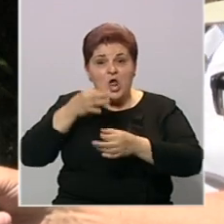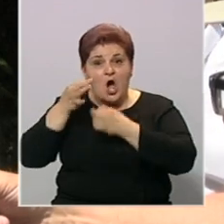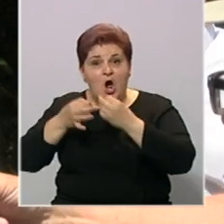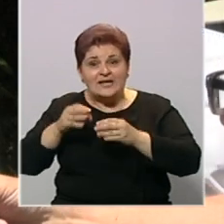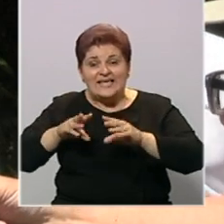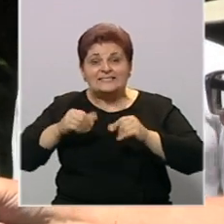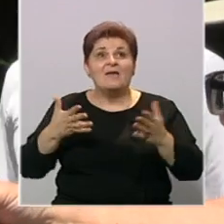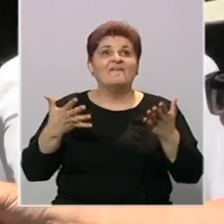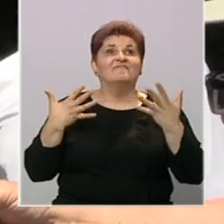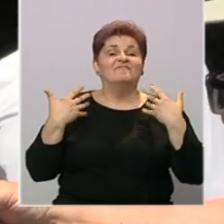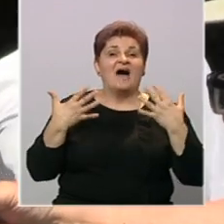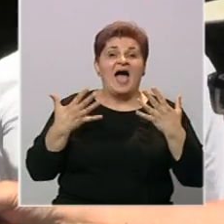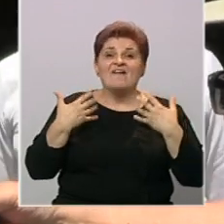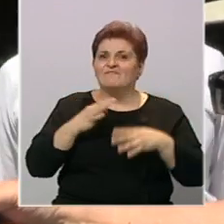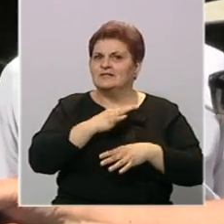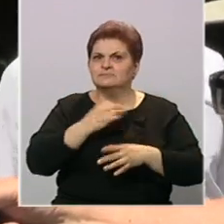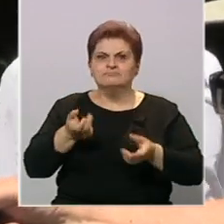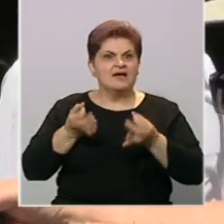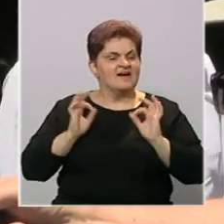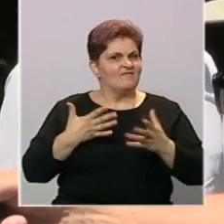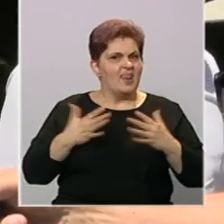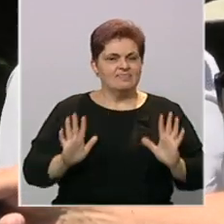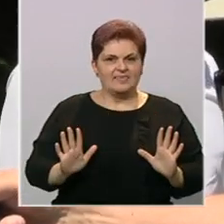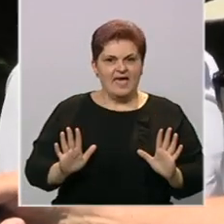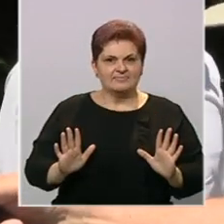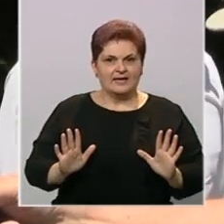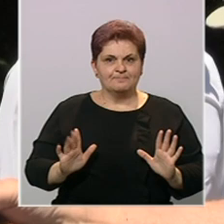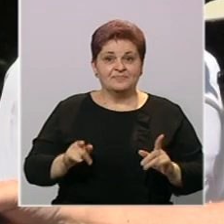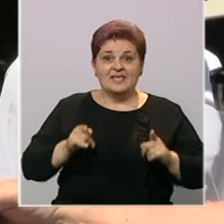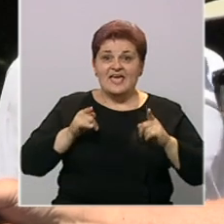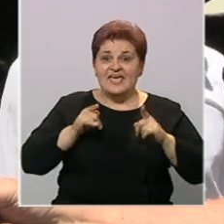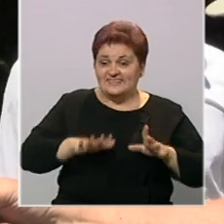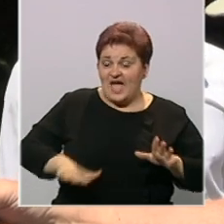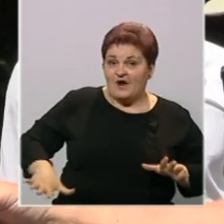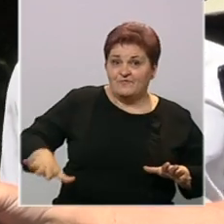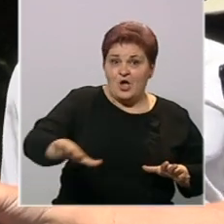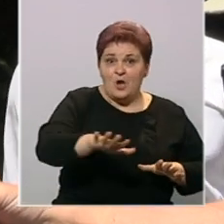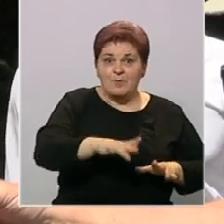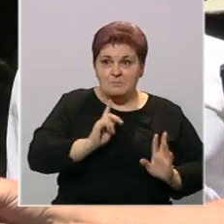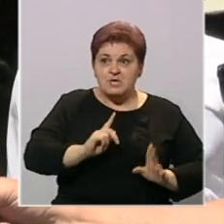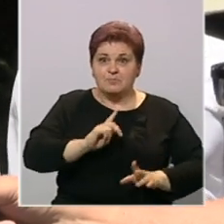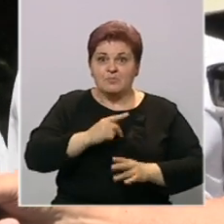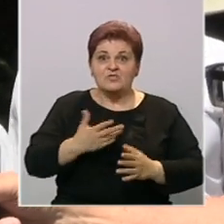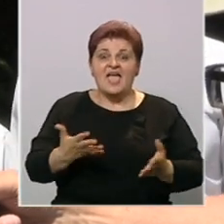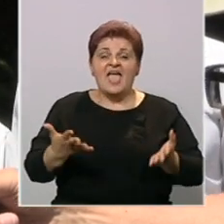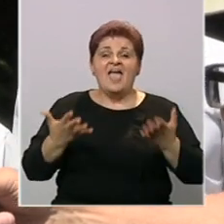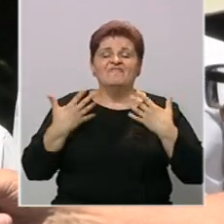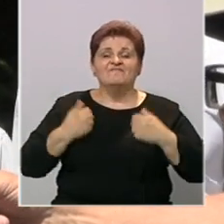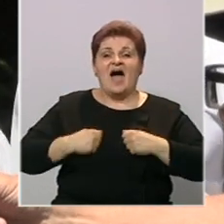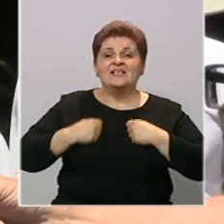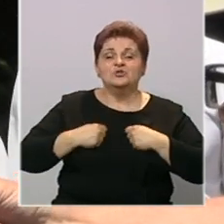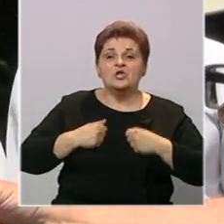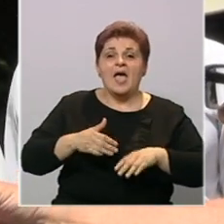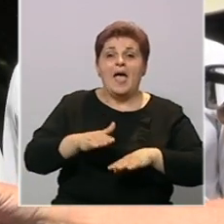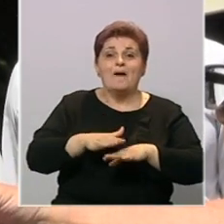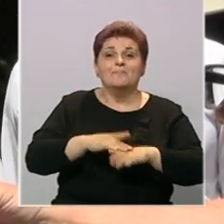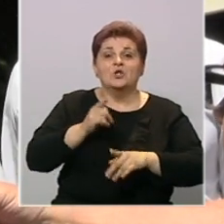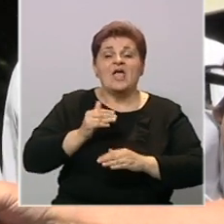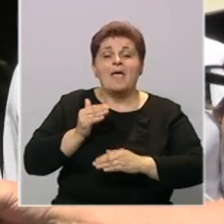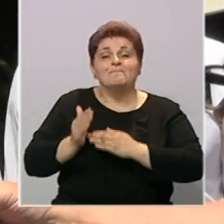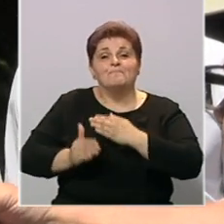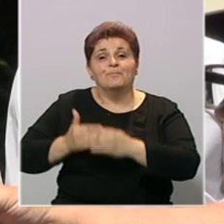zemljišta i vazduha gdje je vazduh izuzetno kvalitetan, tako da ovaj prostor posjeduje potencijal vazdušne banje, te su pokrenute i te